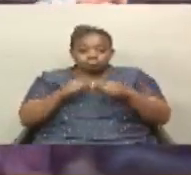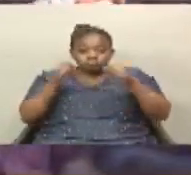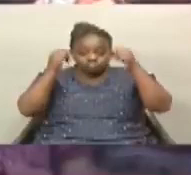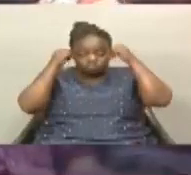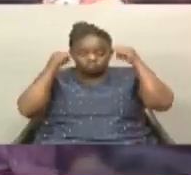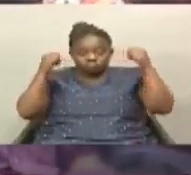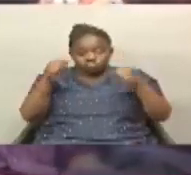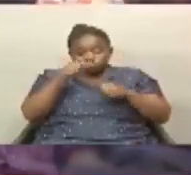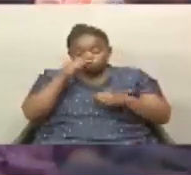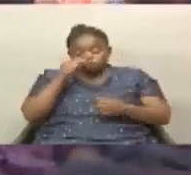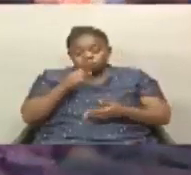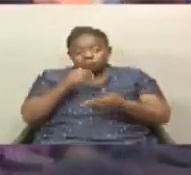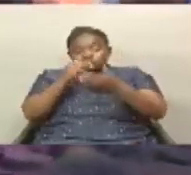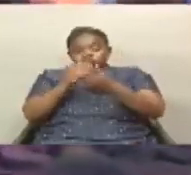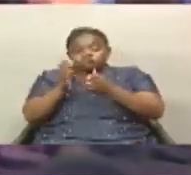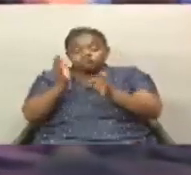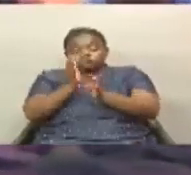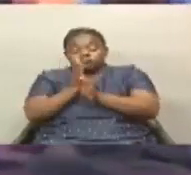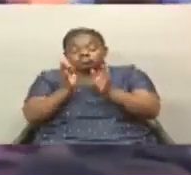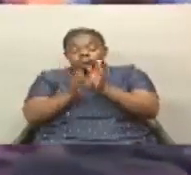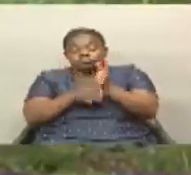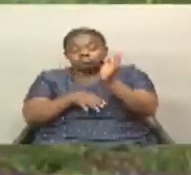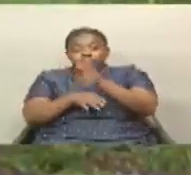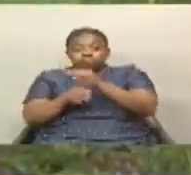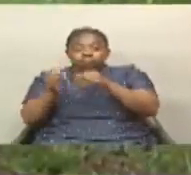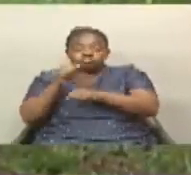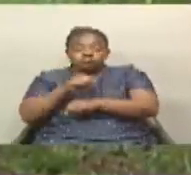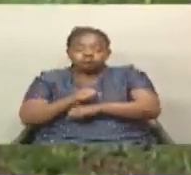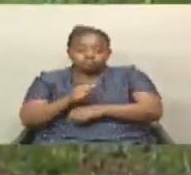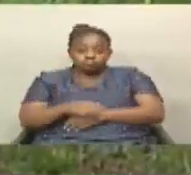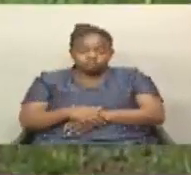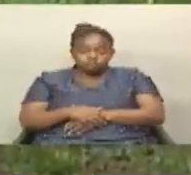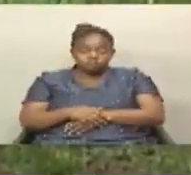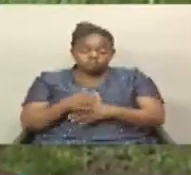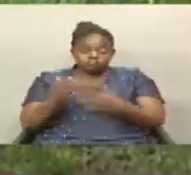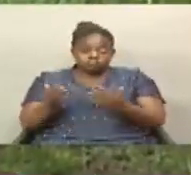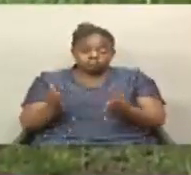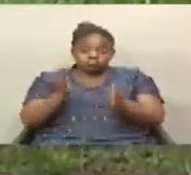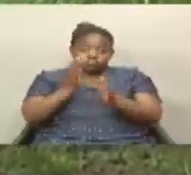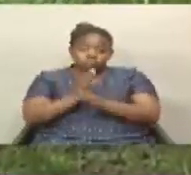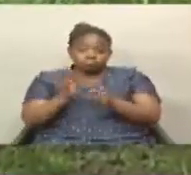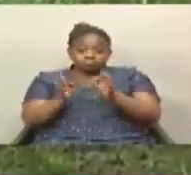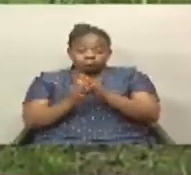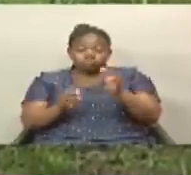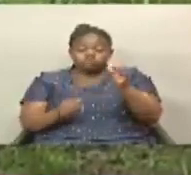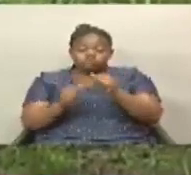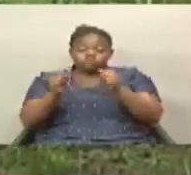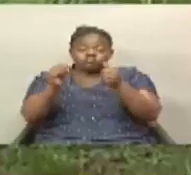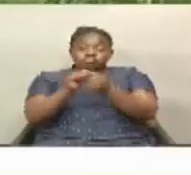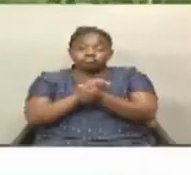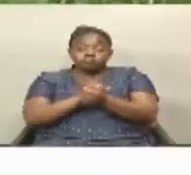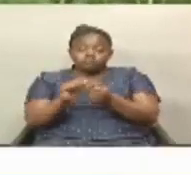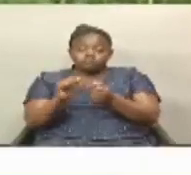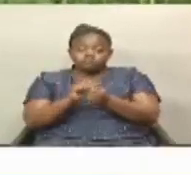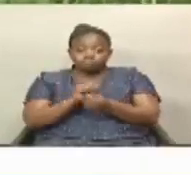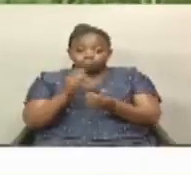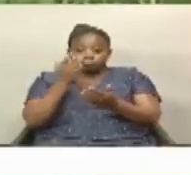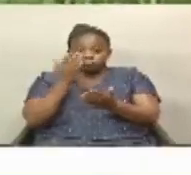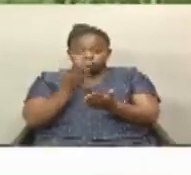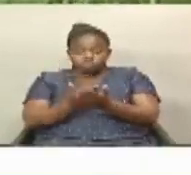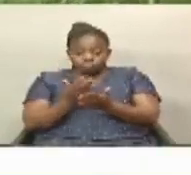msibini ya baduki bazewe subiru ya abo yemu. Nebi zime vya febi ya kwa tiduwa ko.